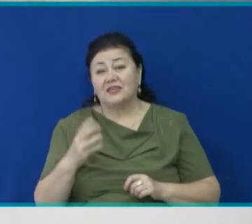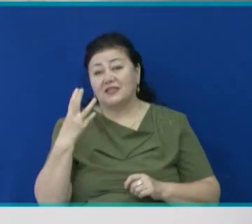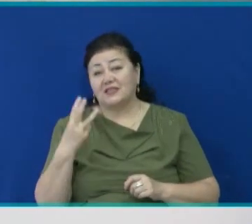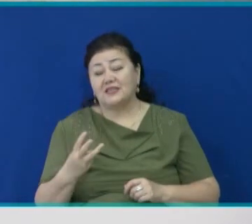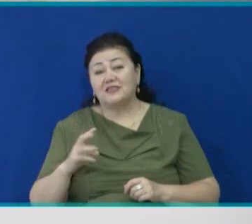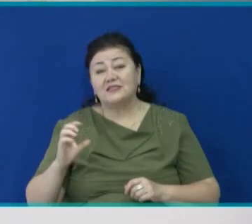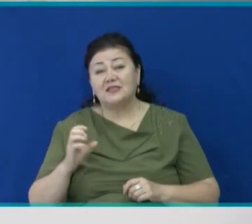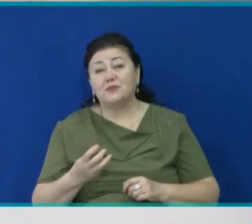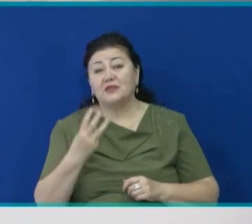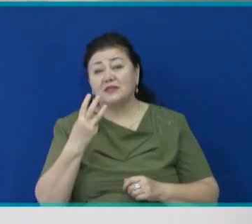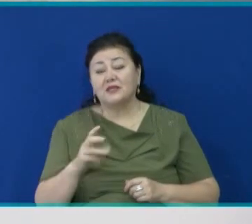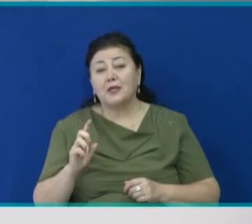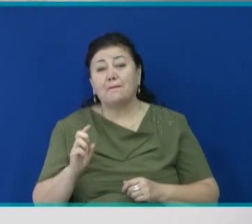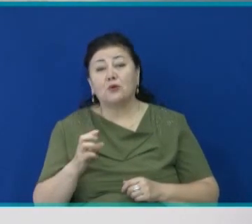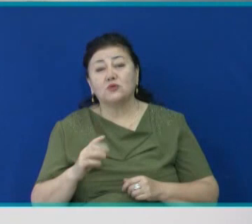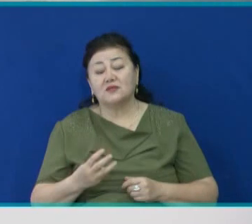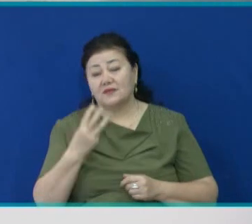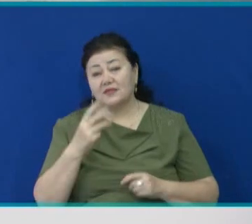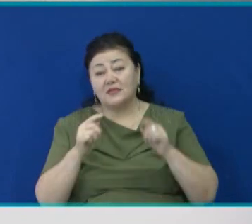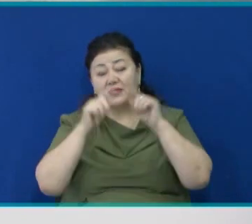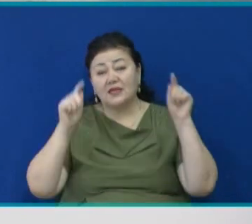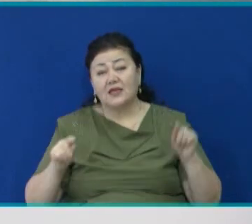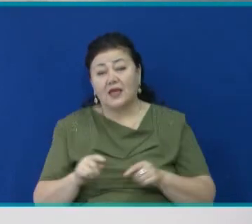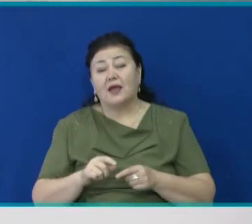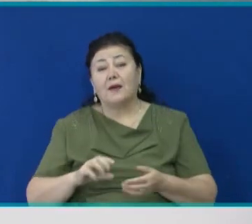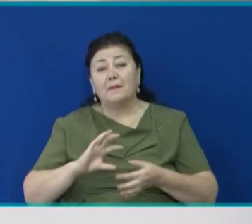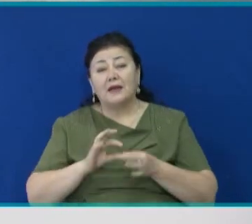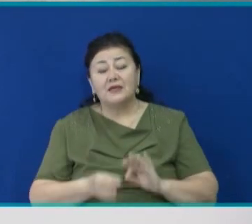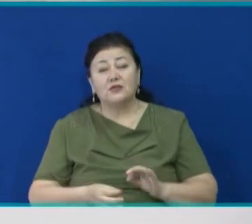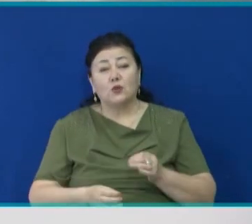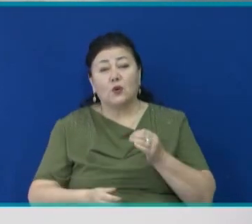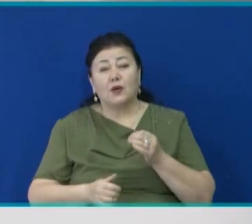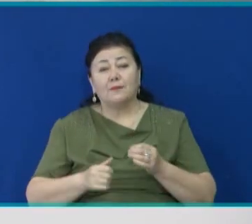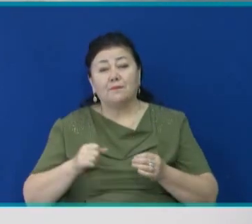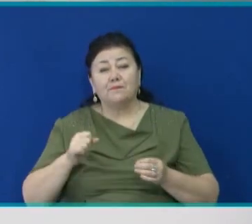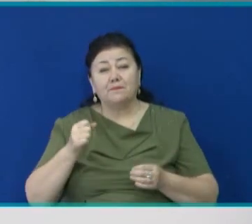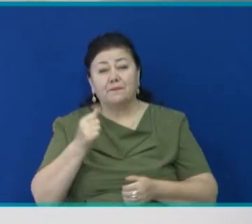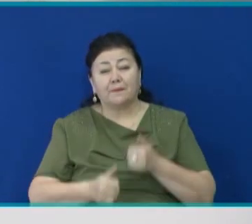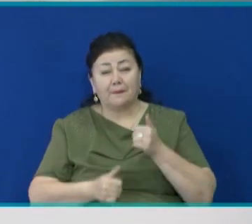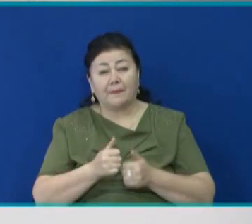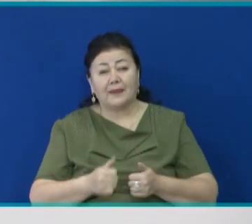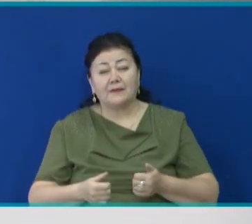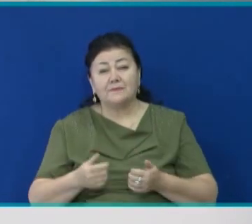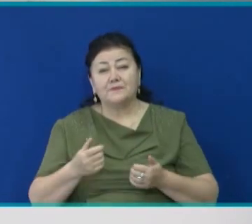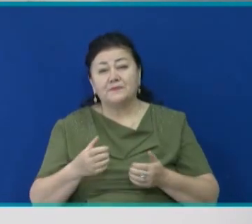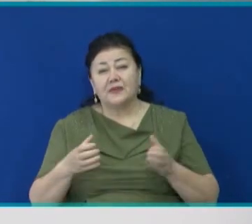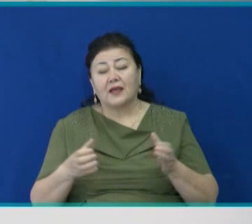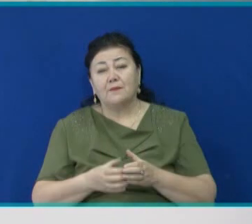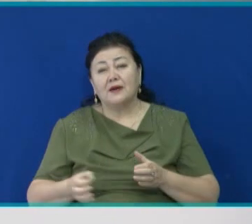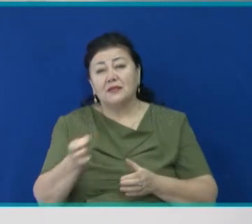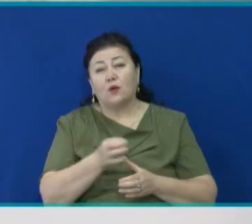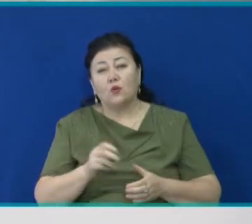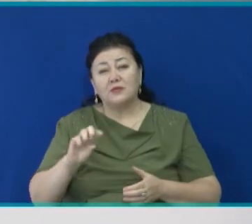3 бронзовые медали и 3 грамоты. По итогам участия на республиканском этапе конкурса исследовательских проектов команда области